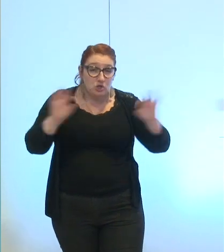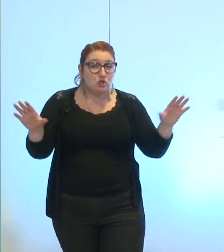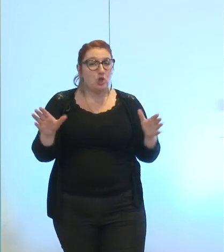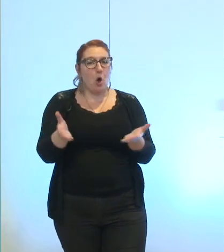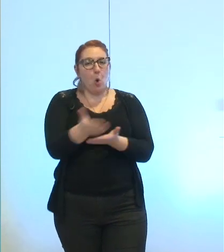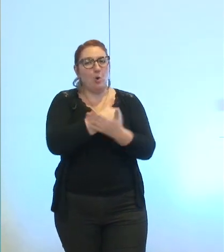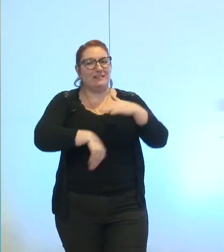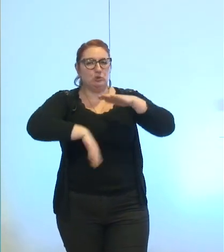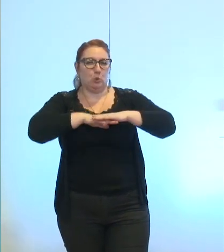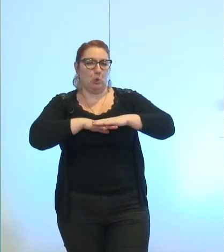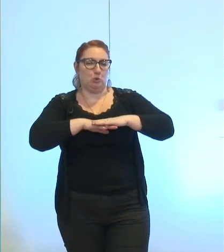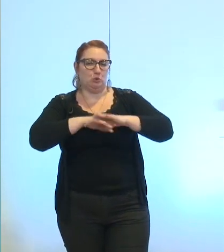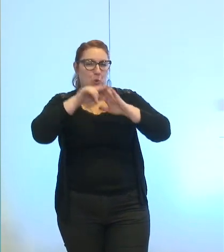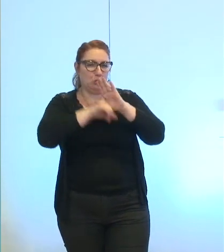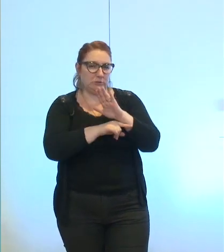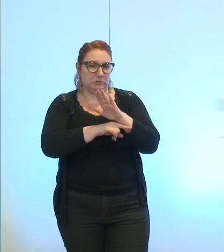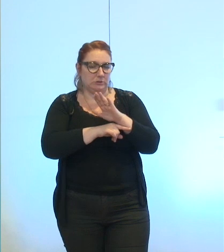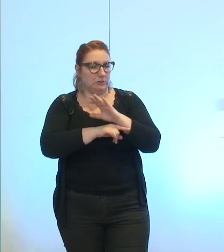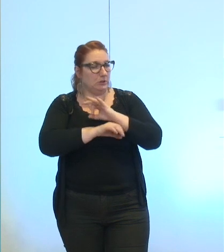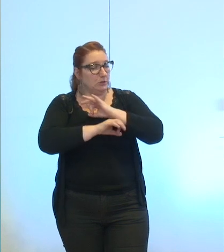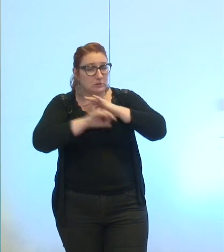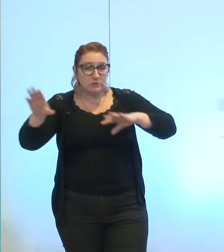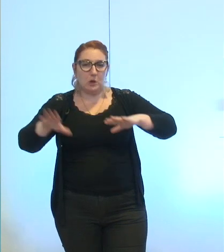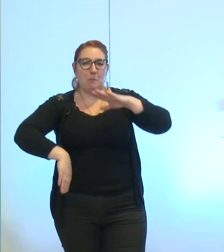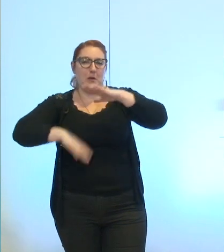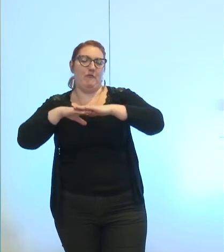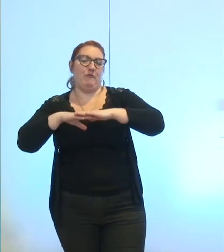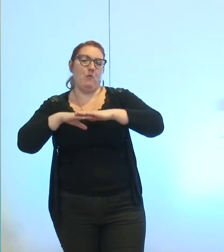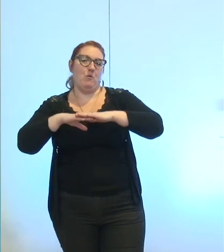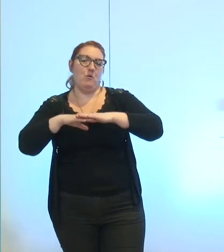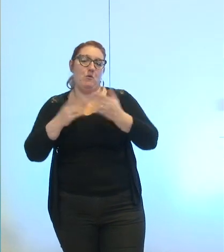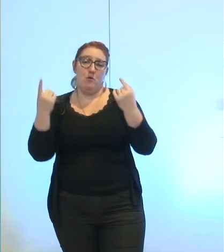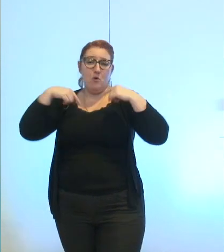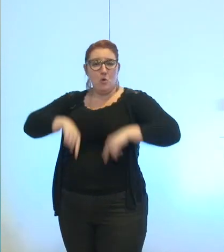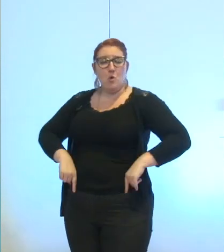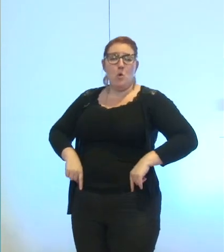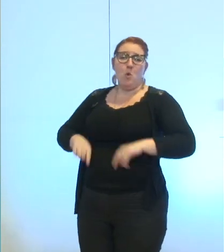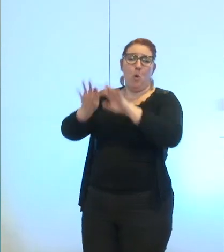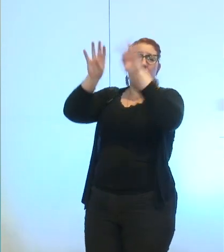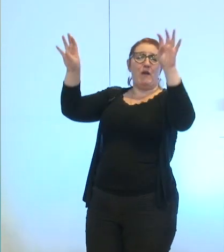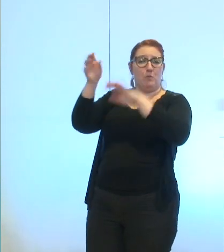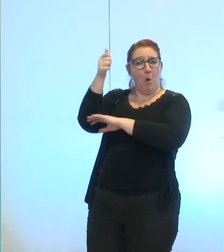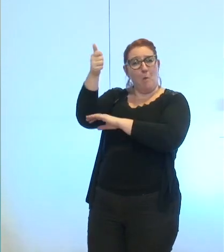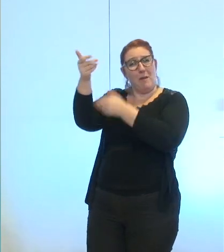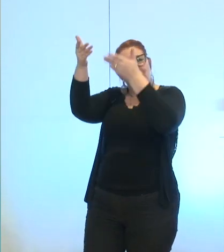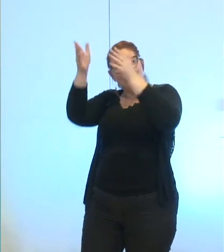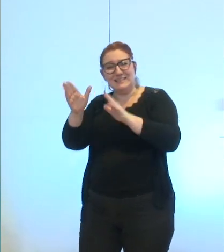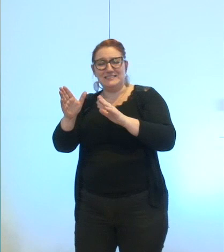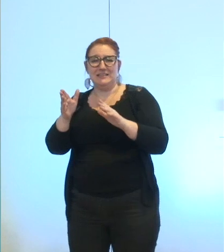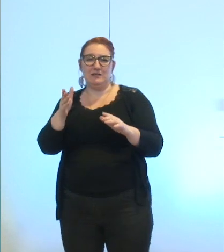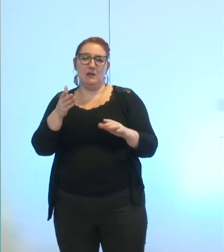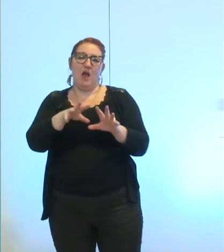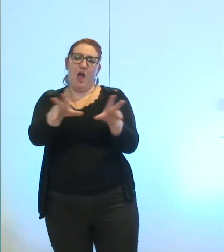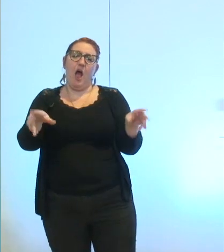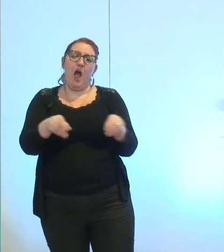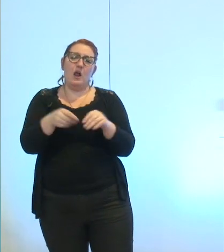ressources sans conditions sans plafonnement de ressources alors que le gouvernement a décidé de moduler les allocations